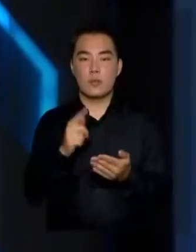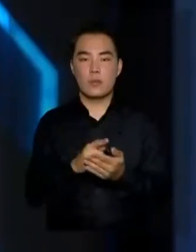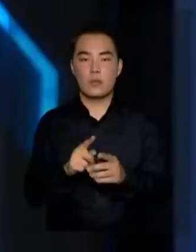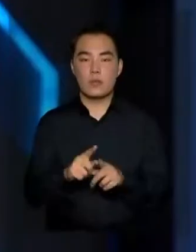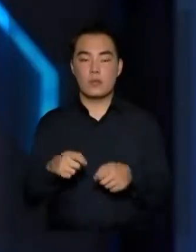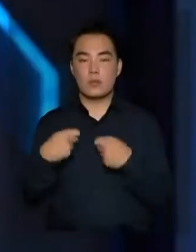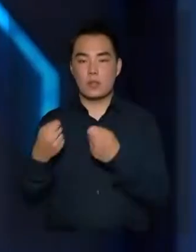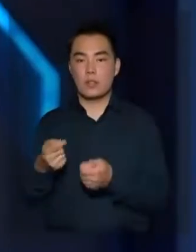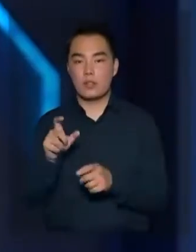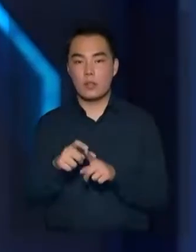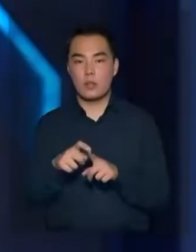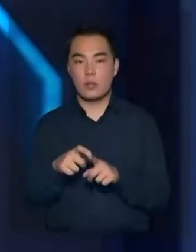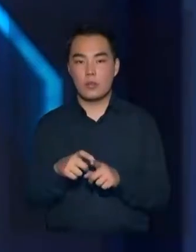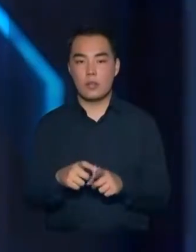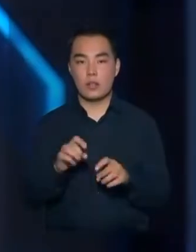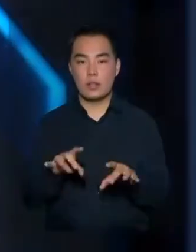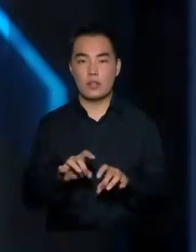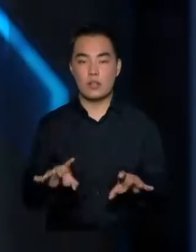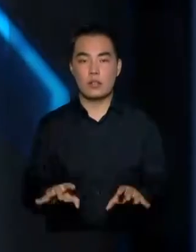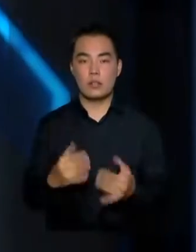Әріптесім Асылбек Тойбек тарқатсын.